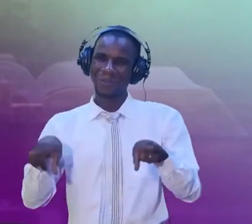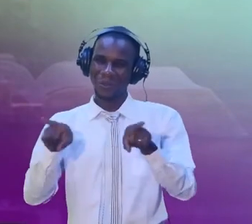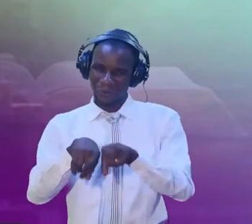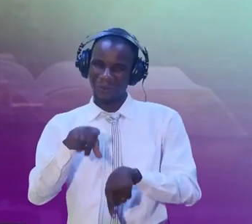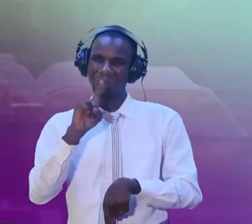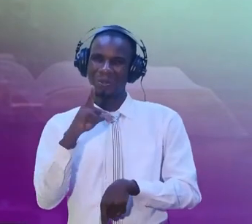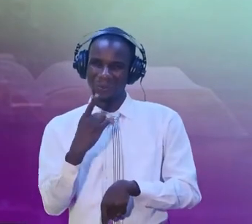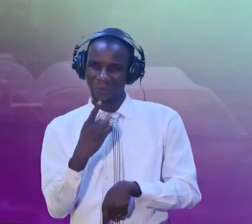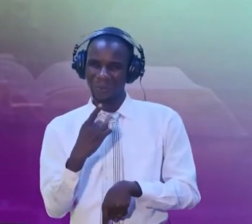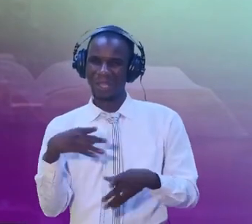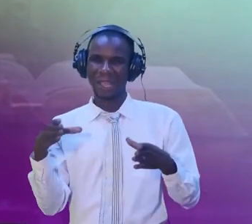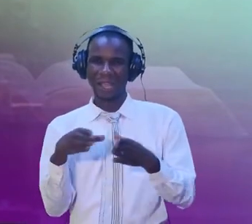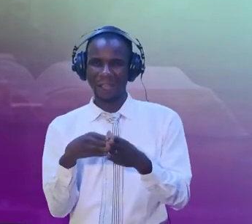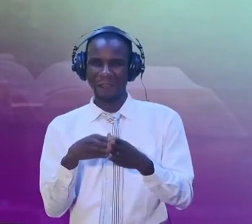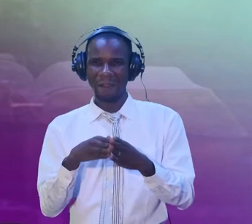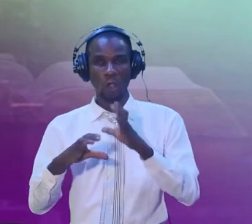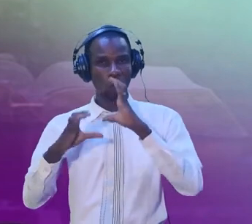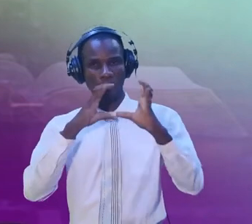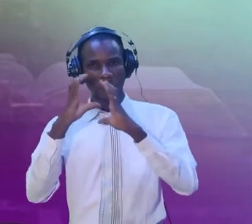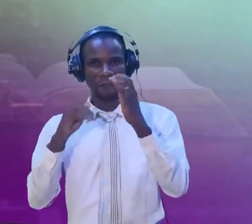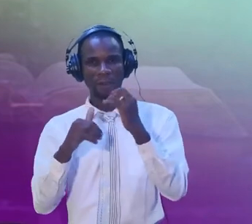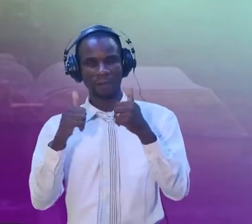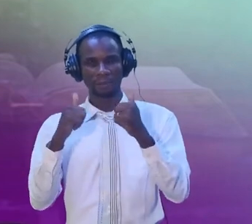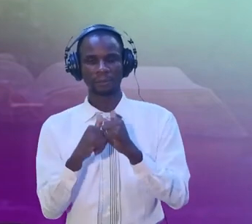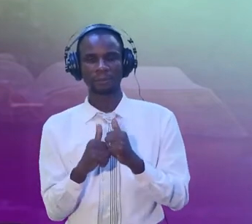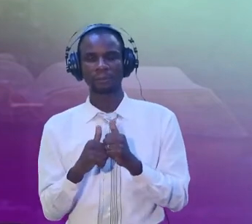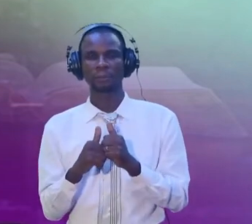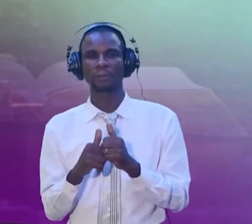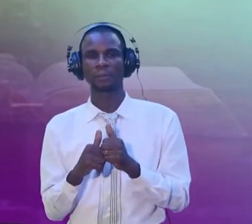Haiwezekane kabisa wafu waweze kuwasiliana na walio hai.